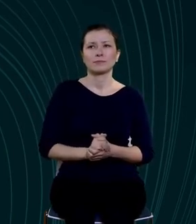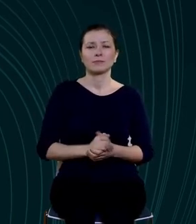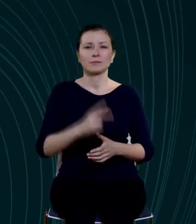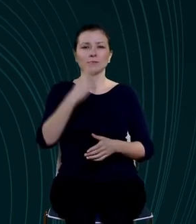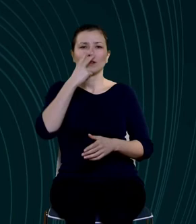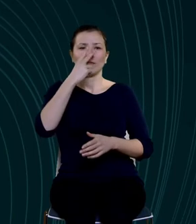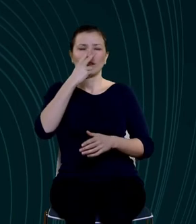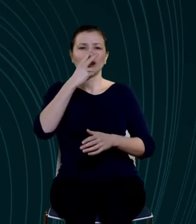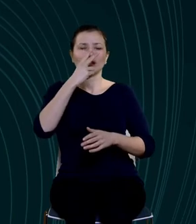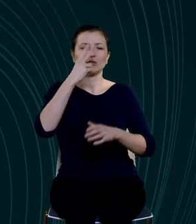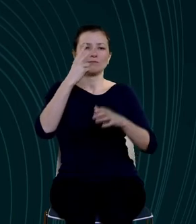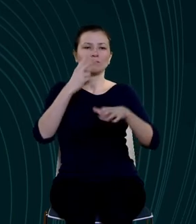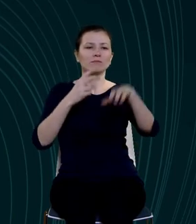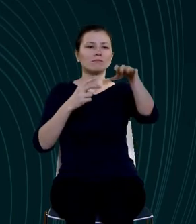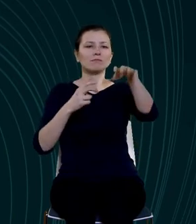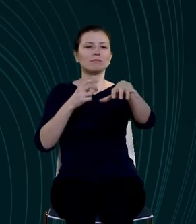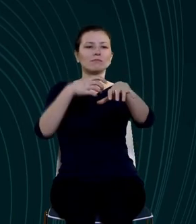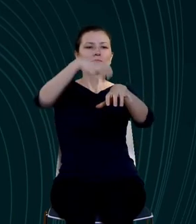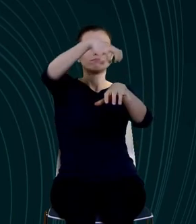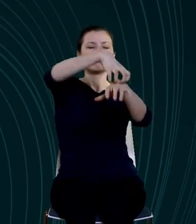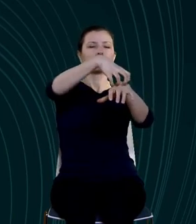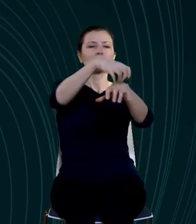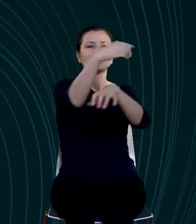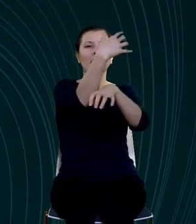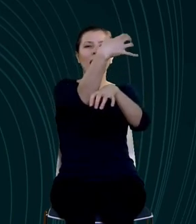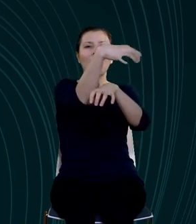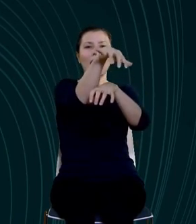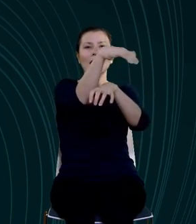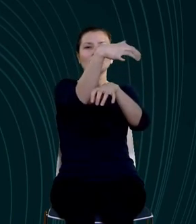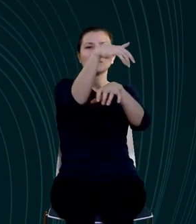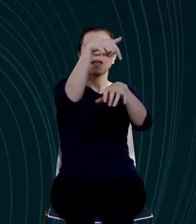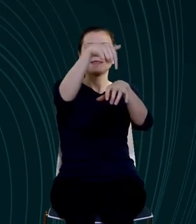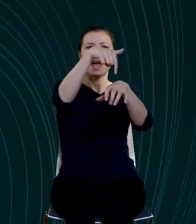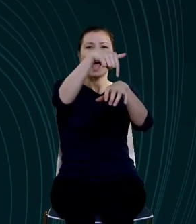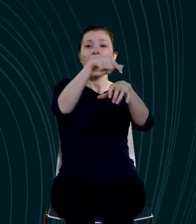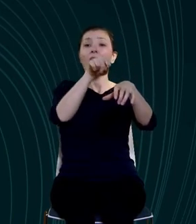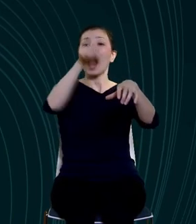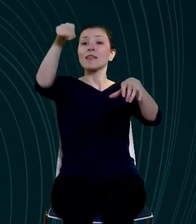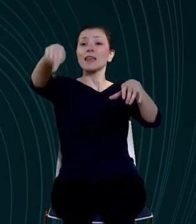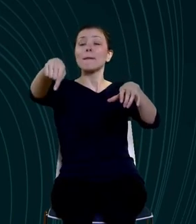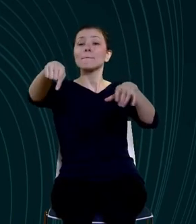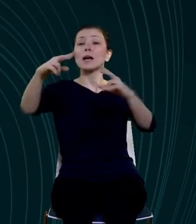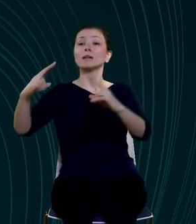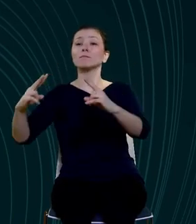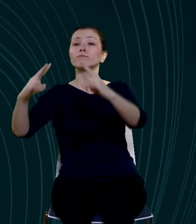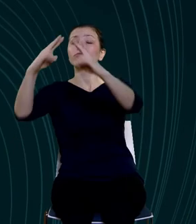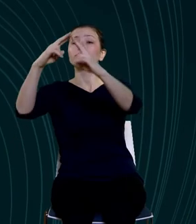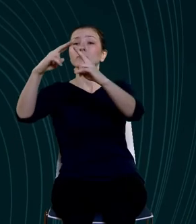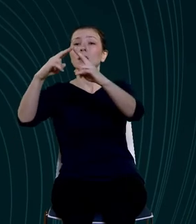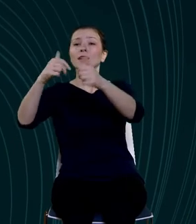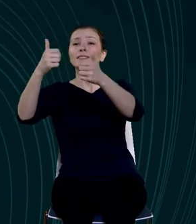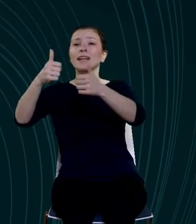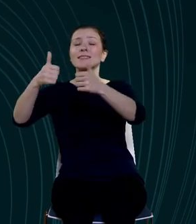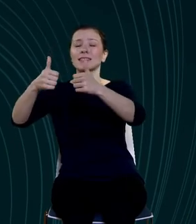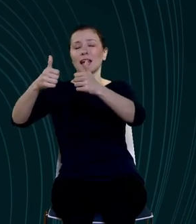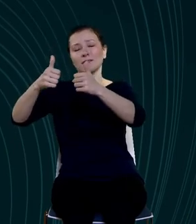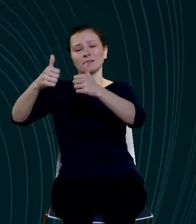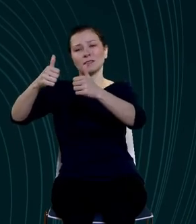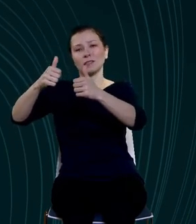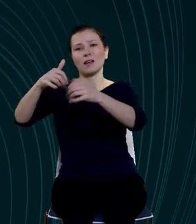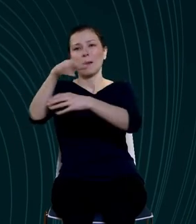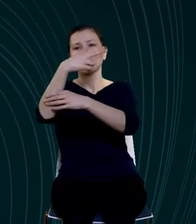stacji bazowej w niedalekiej odległości od stacji monitorującej. W przypadku Gorzowa